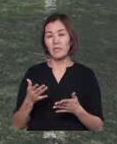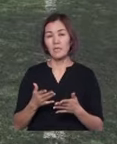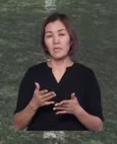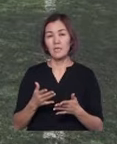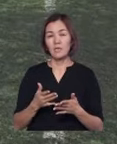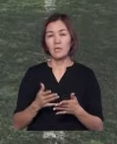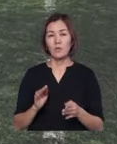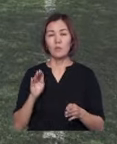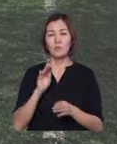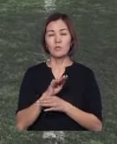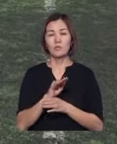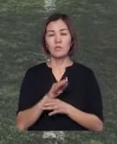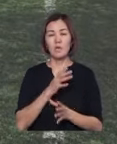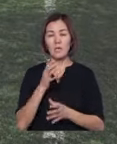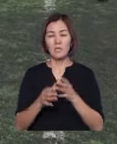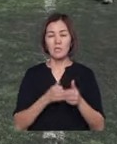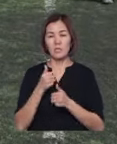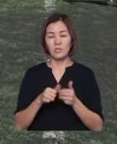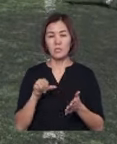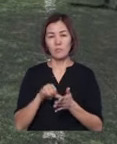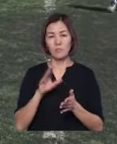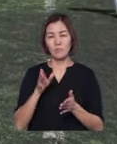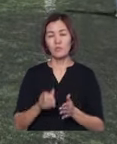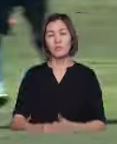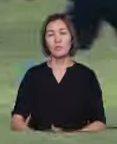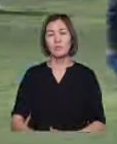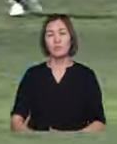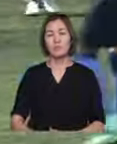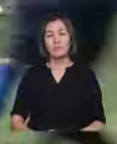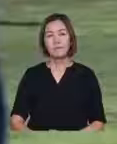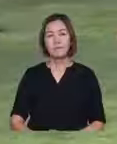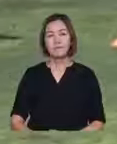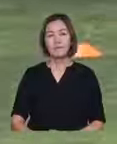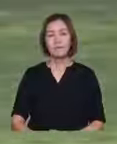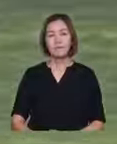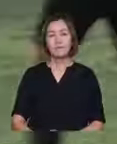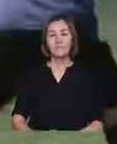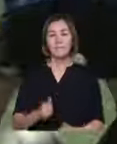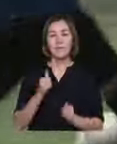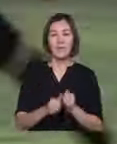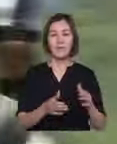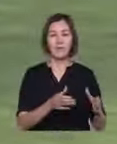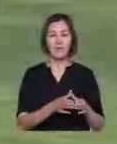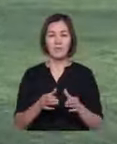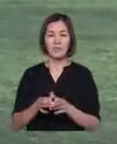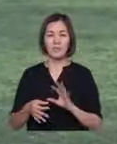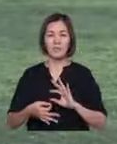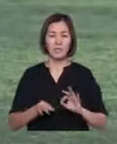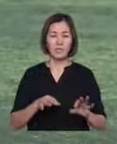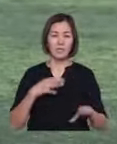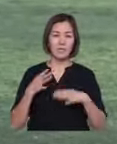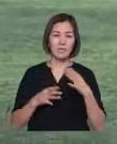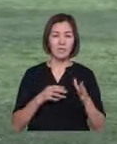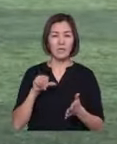жарыстарда, қосымша халықаралық жарыстарда облысымыздың намысын қорғайтын болады. Мамандардың айтуынша, әр команда жарысқа жақсы дайындықпен